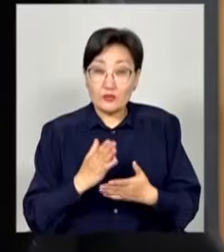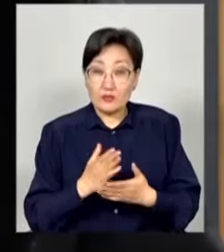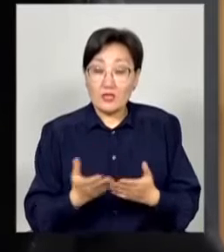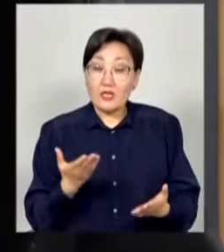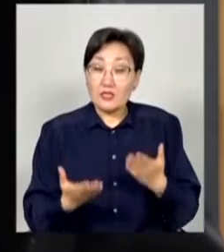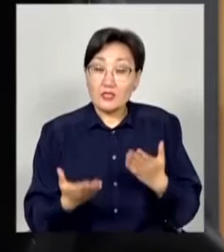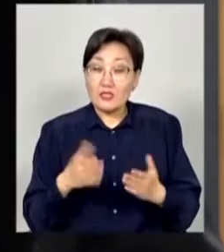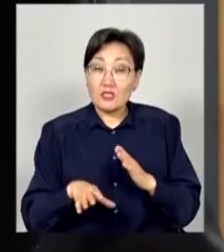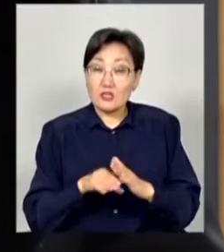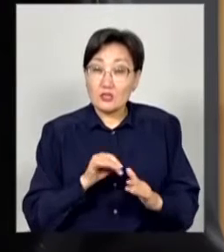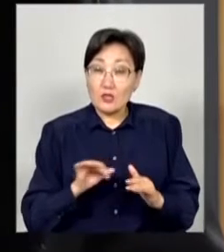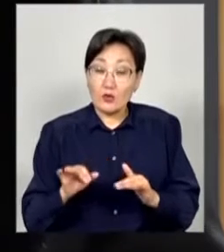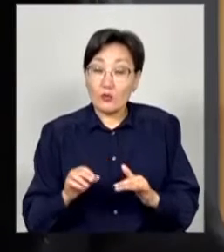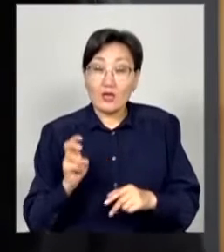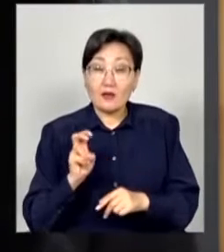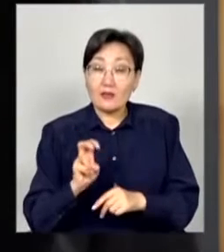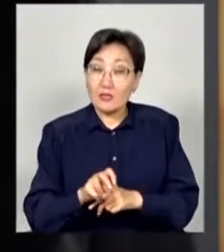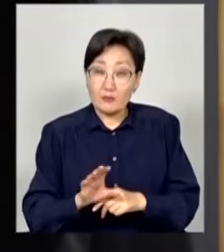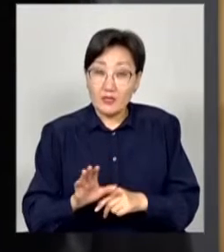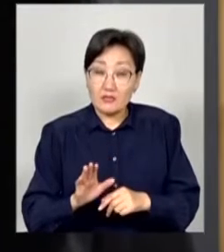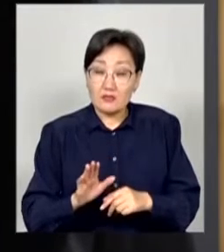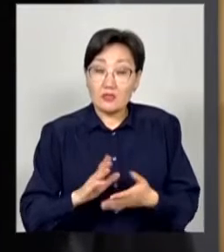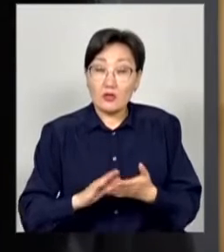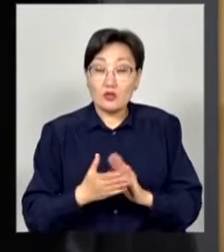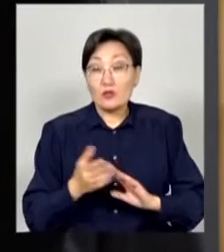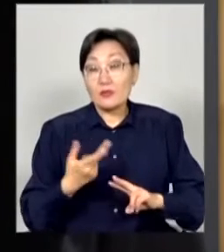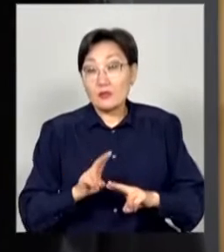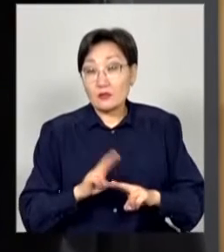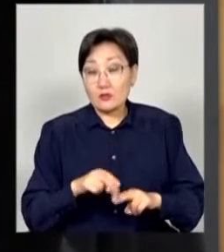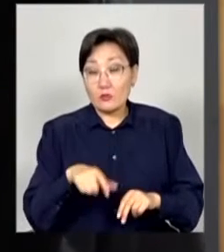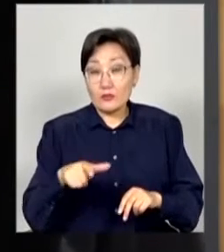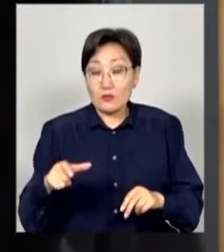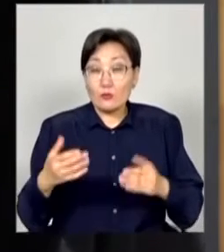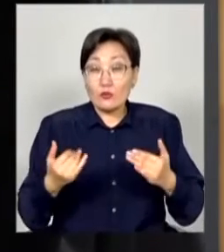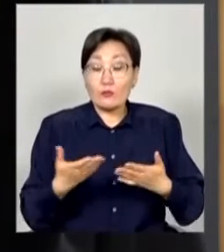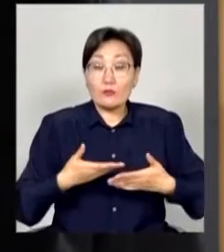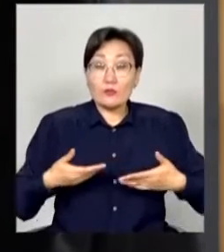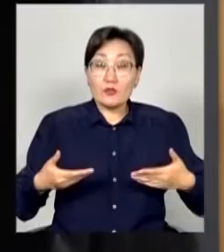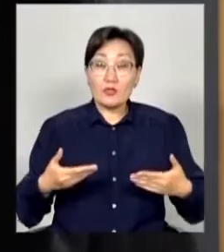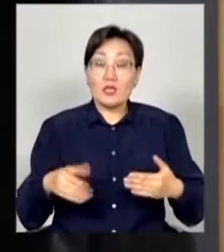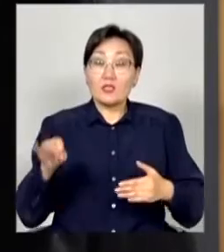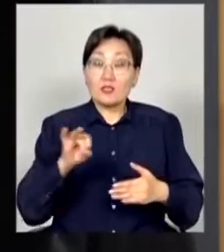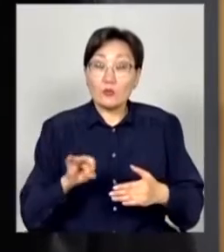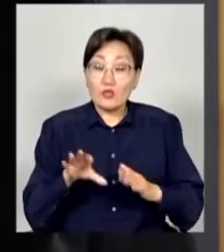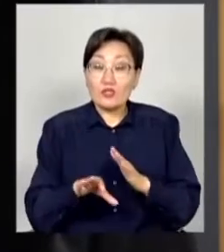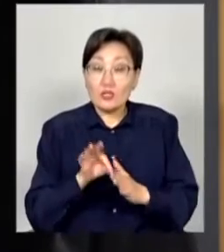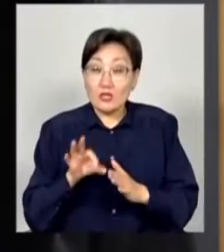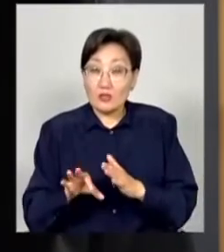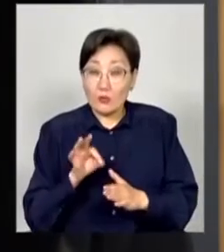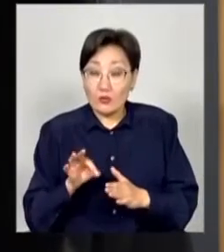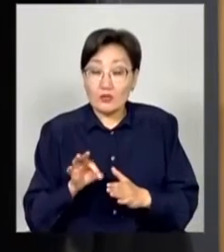егер сайлауға дауыс бермеген болсақ. Сондықтан да азаматтарды бүгін біз тарихи таңдау